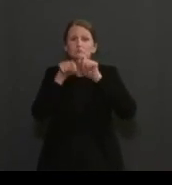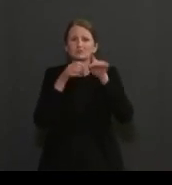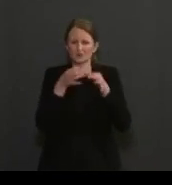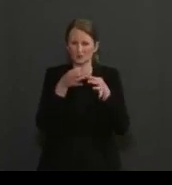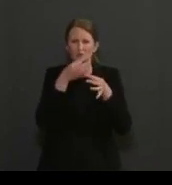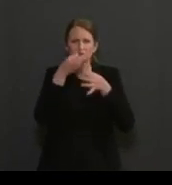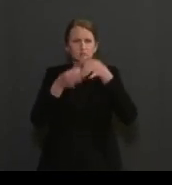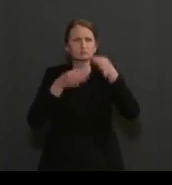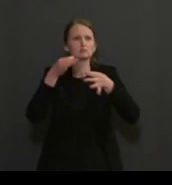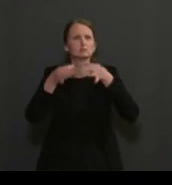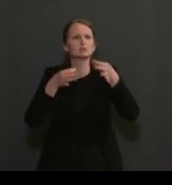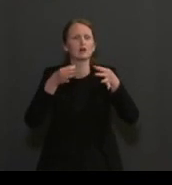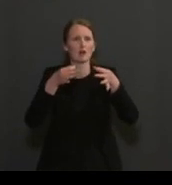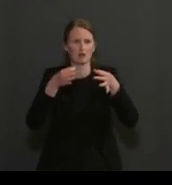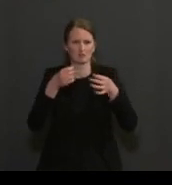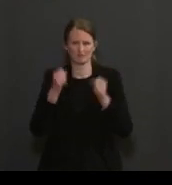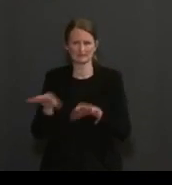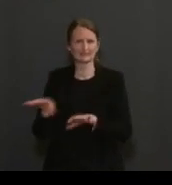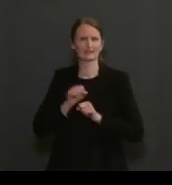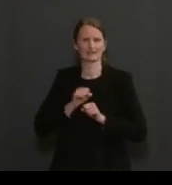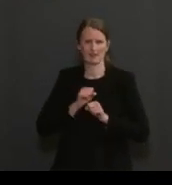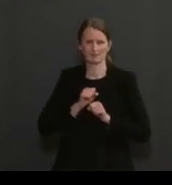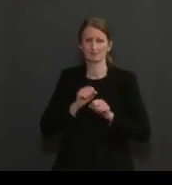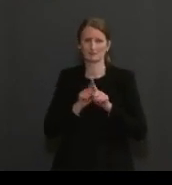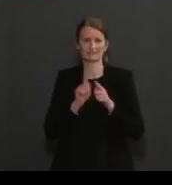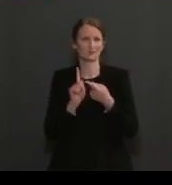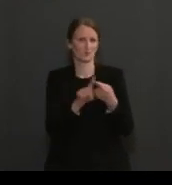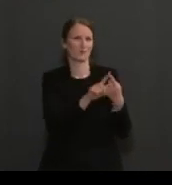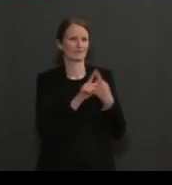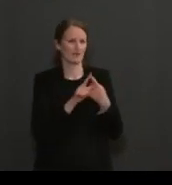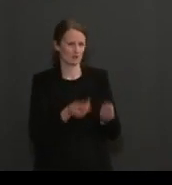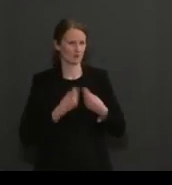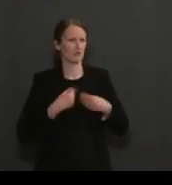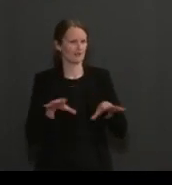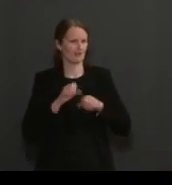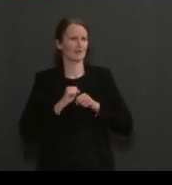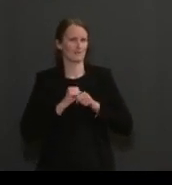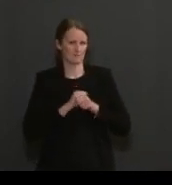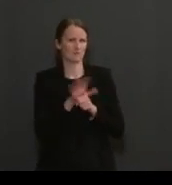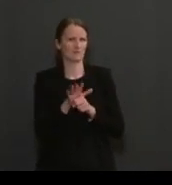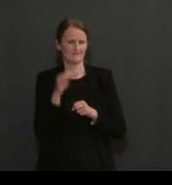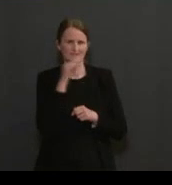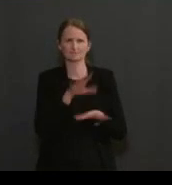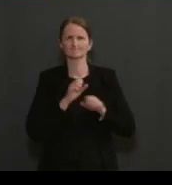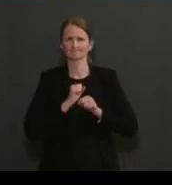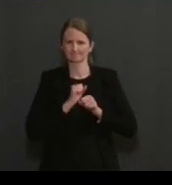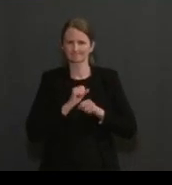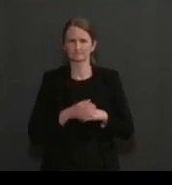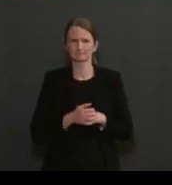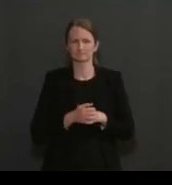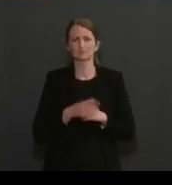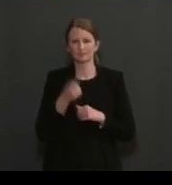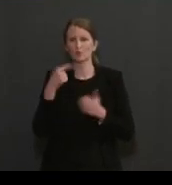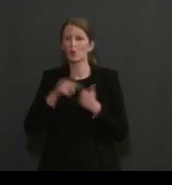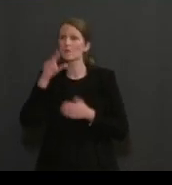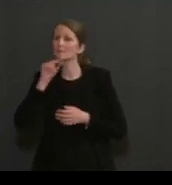contact avec les individus. À côté de ces grosses gouttelettes que nous produisons en parlant, nous produisons